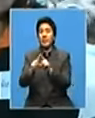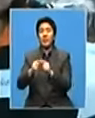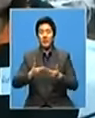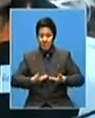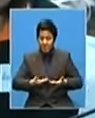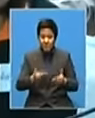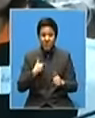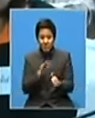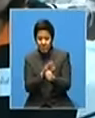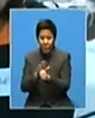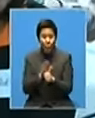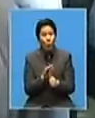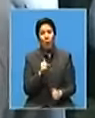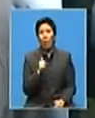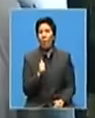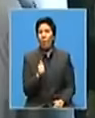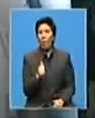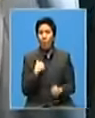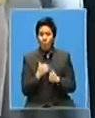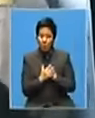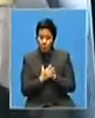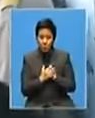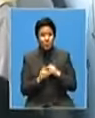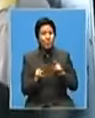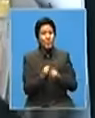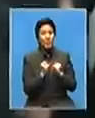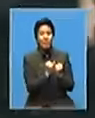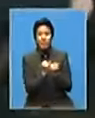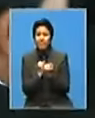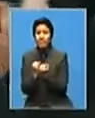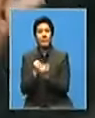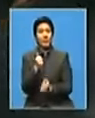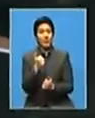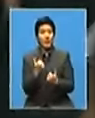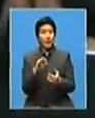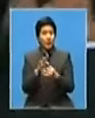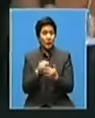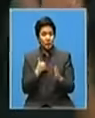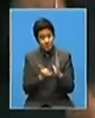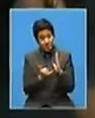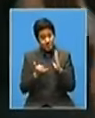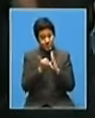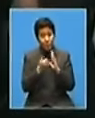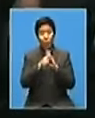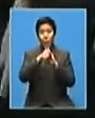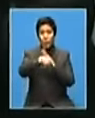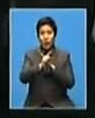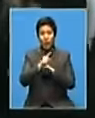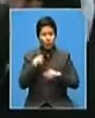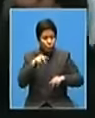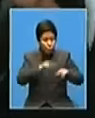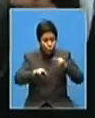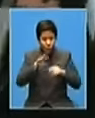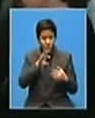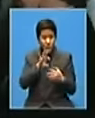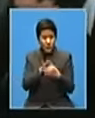ต้อนรับผมและคณะอย่างอบอุ่นและเป็นกันเองสำหรับวัตถุประสงค์หลักของการลงพื้นที่ในครั้งนี้ก็เพื่อจะติดตามความคืบห